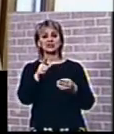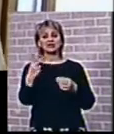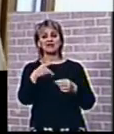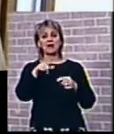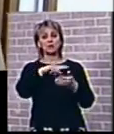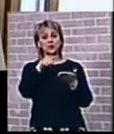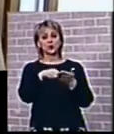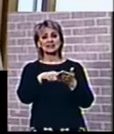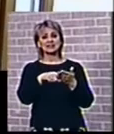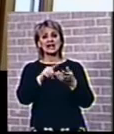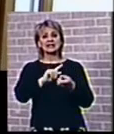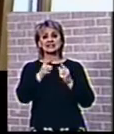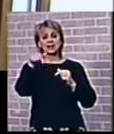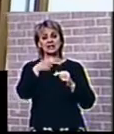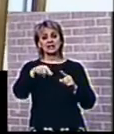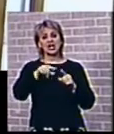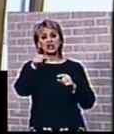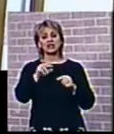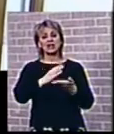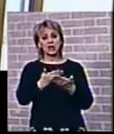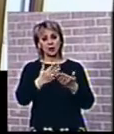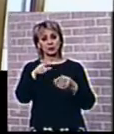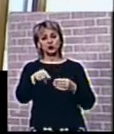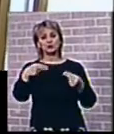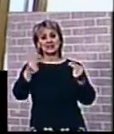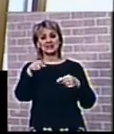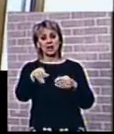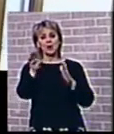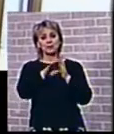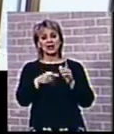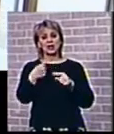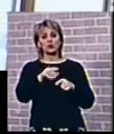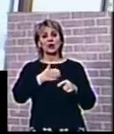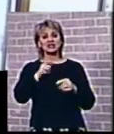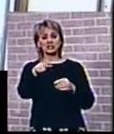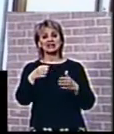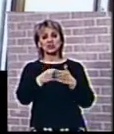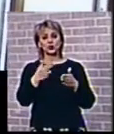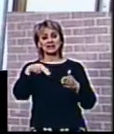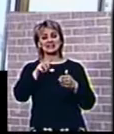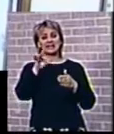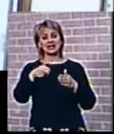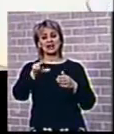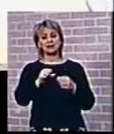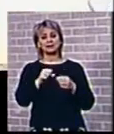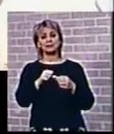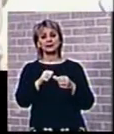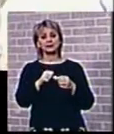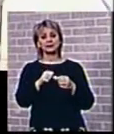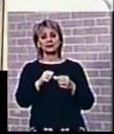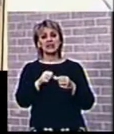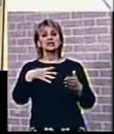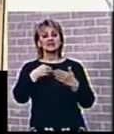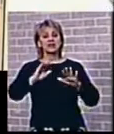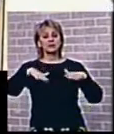о разработке проектно-сметной документации, потом включение в программу «Мы хотим доступную среду», потому что лифты нужны.